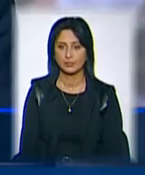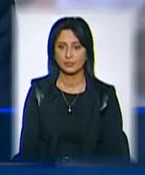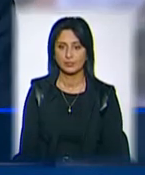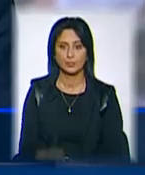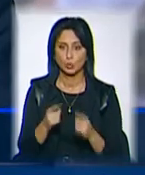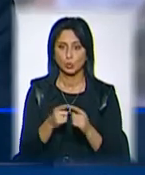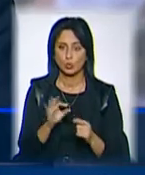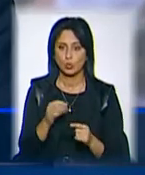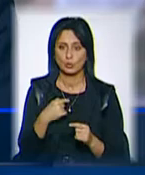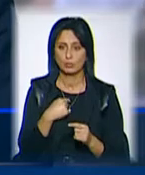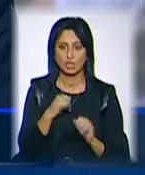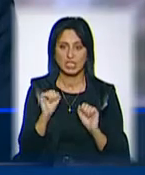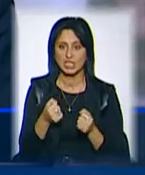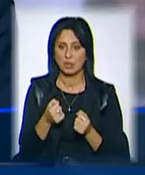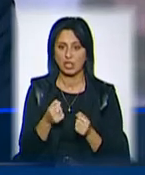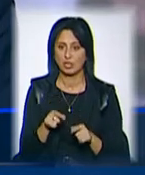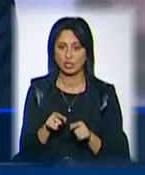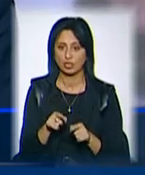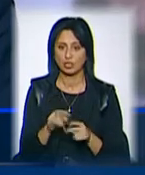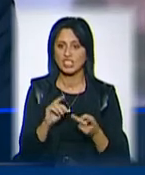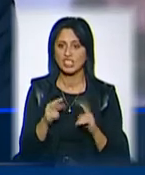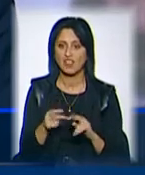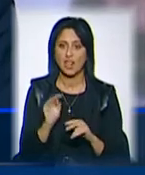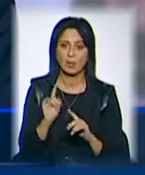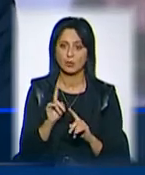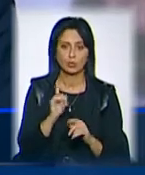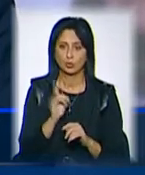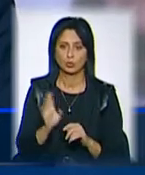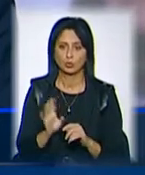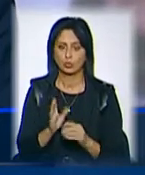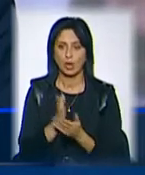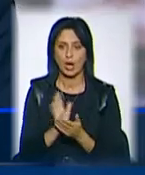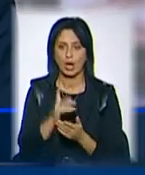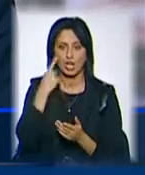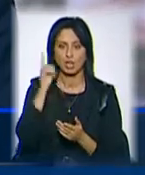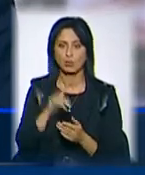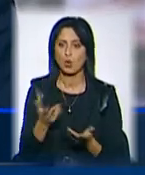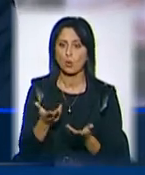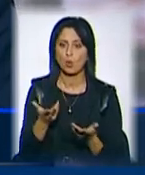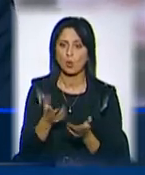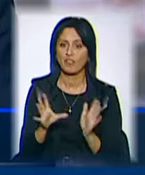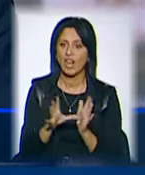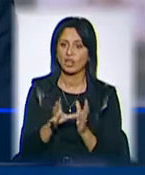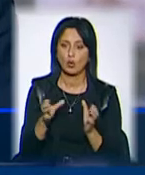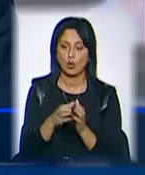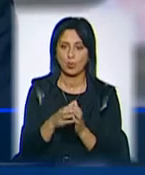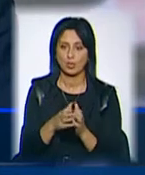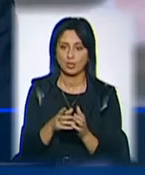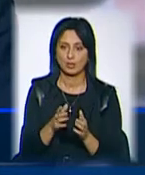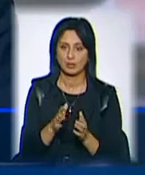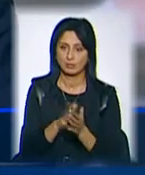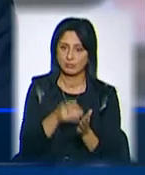ამ კუთხით ჩვენ ზამთარში ყოველ შემთხვევაში ცვლილებებს არ ველოდებით. არ არის ცნობილი, რომ რომელიმე ელექტროკომპანია